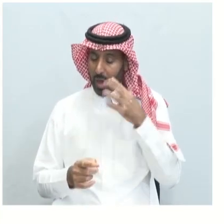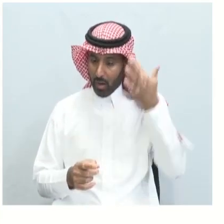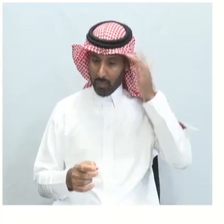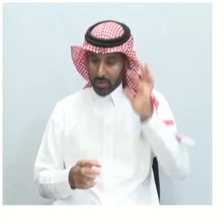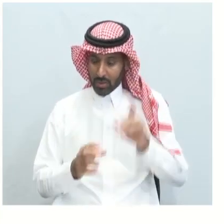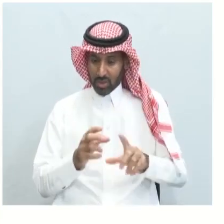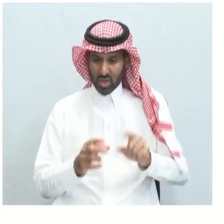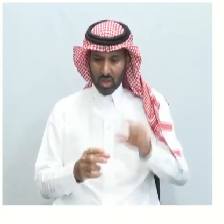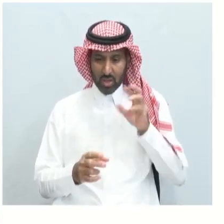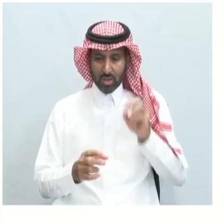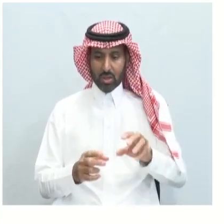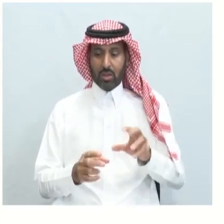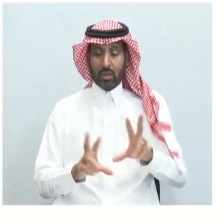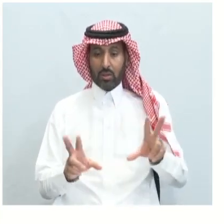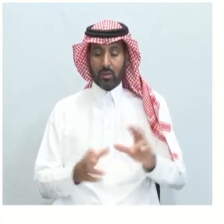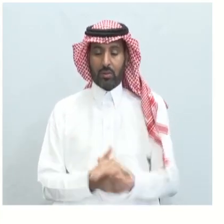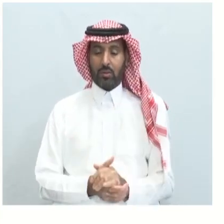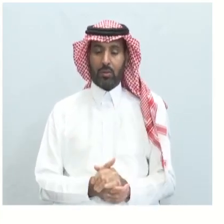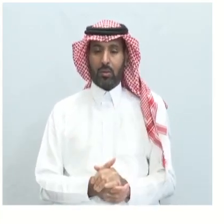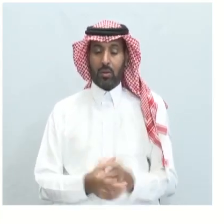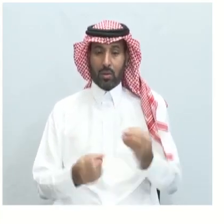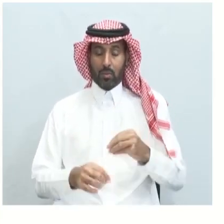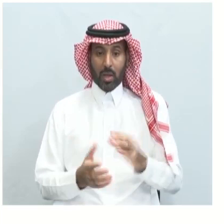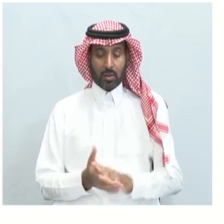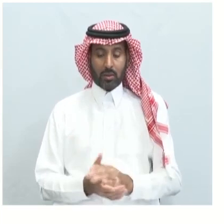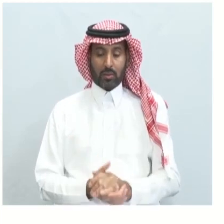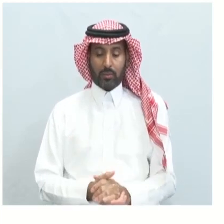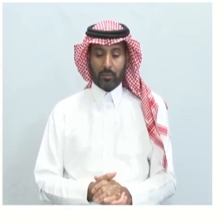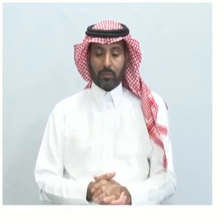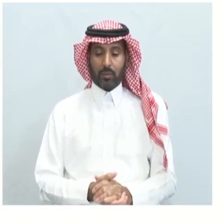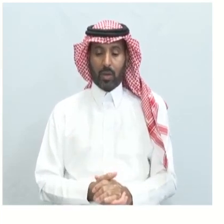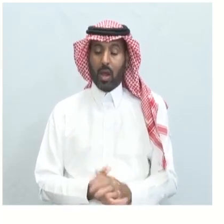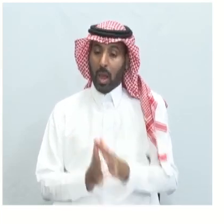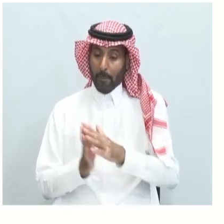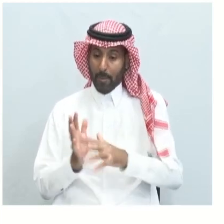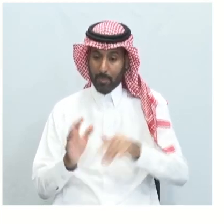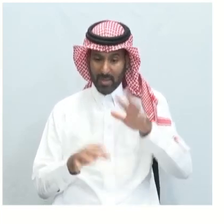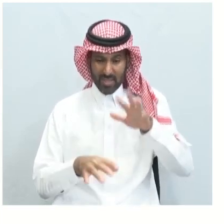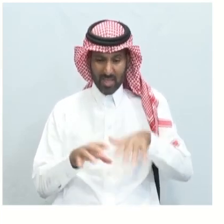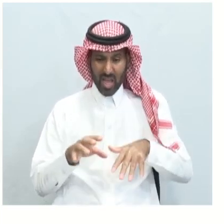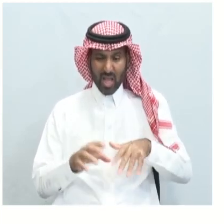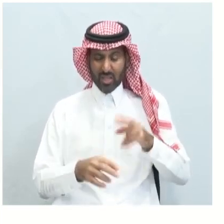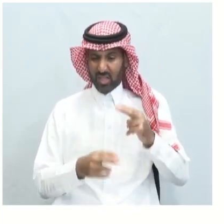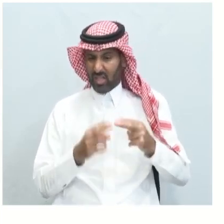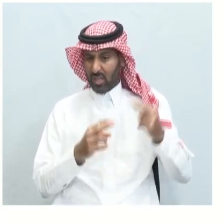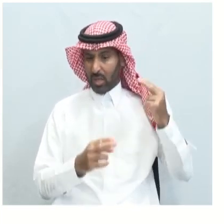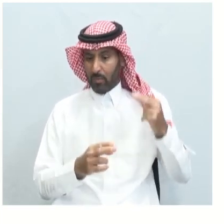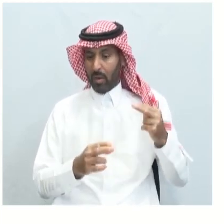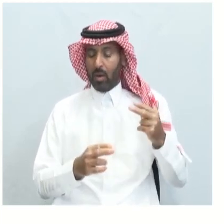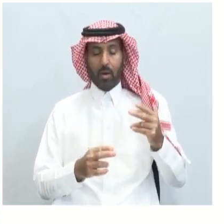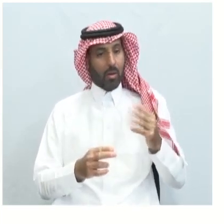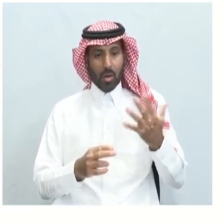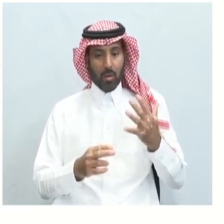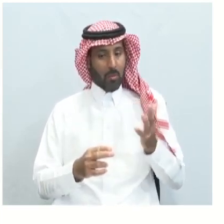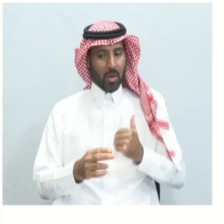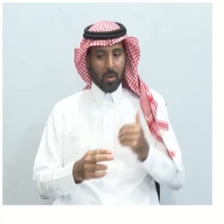الجهاز ايضا بالاضافه الى المخاطر السابقه لدينا البرمجيات غير المحدثه جميع الاجهزه التي